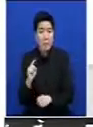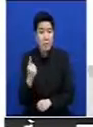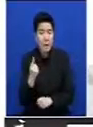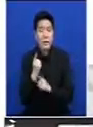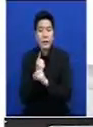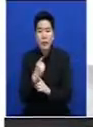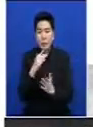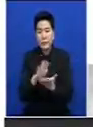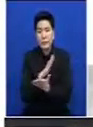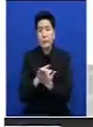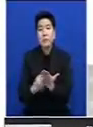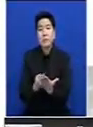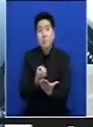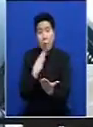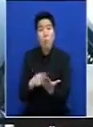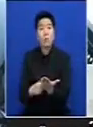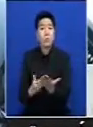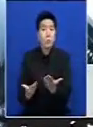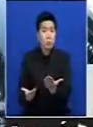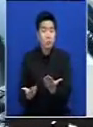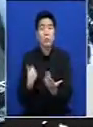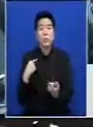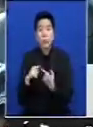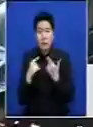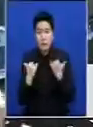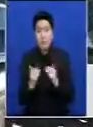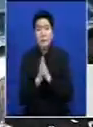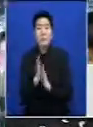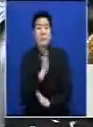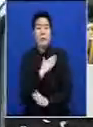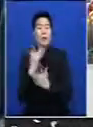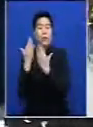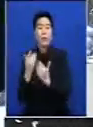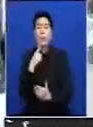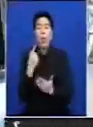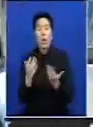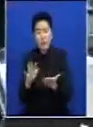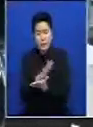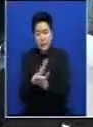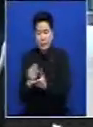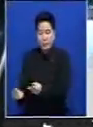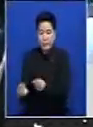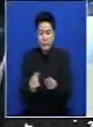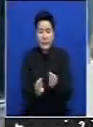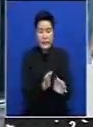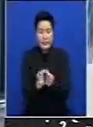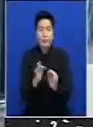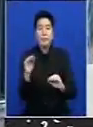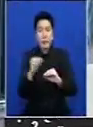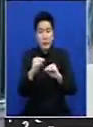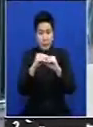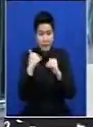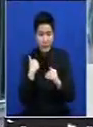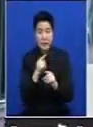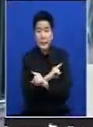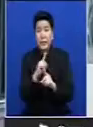่ ตามที่ระบุในเอกสารสำแดงนำเข้าหรือไม่ประกอบกับหลวงพี่น้ำฝนเองก็ได้ติดต่อขอส่งเอกสารเพื่อชี้แจงเพิ่มเติมมาด้วยค่ะ